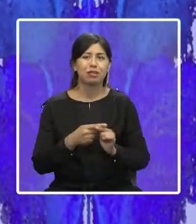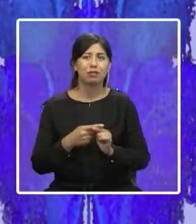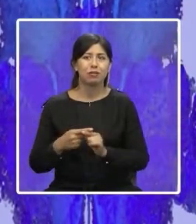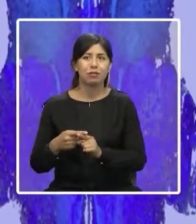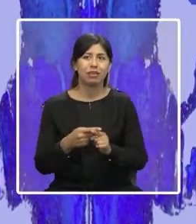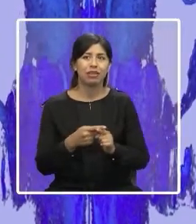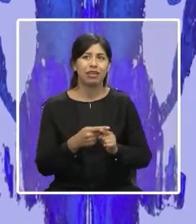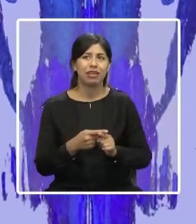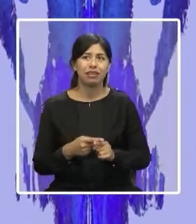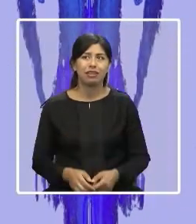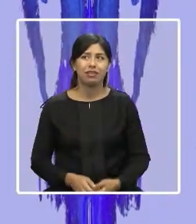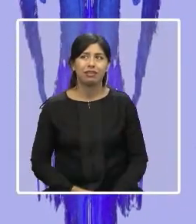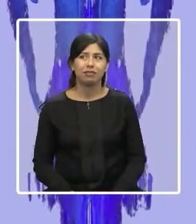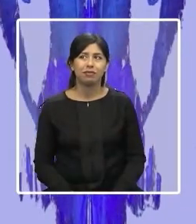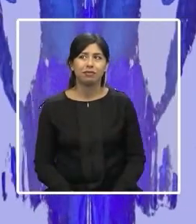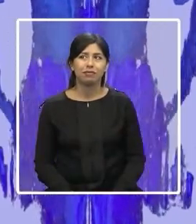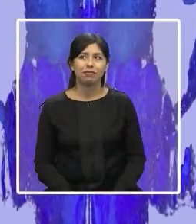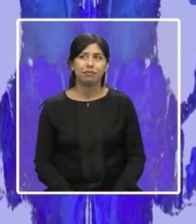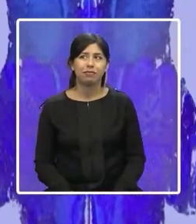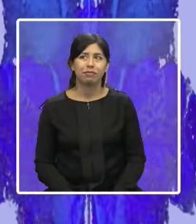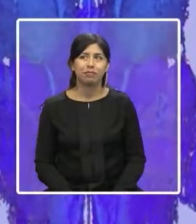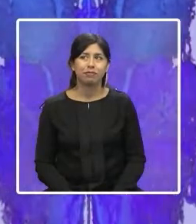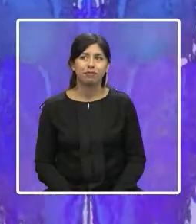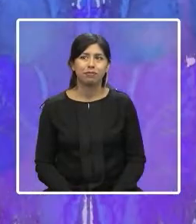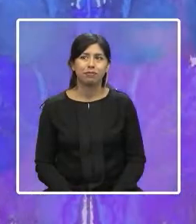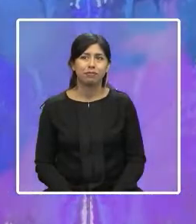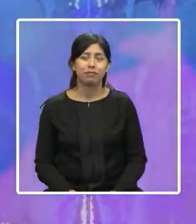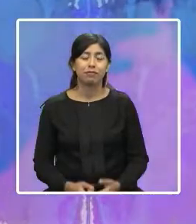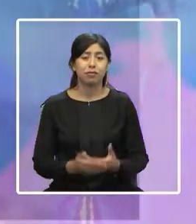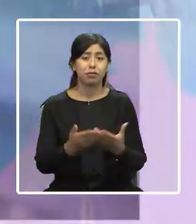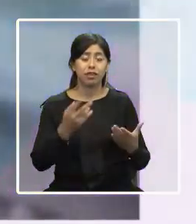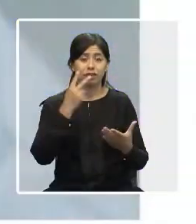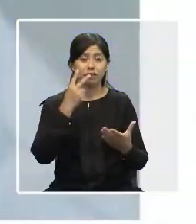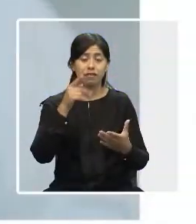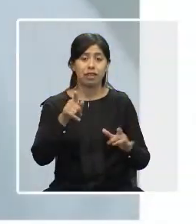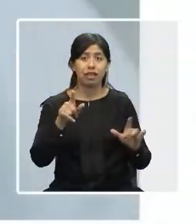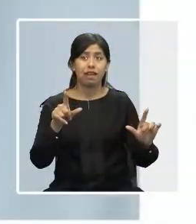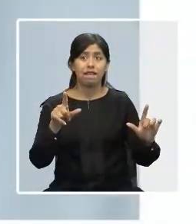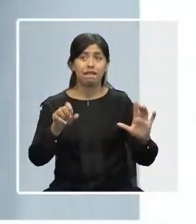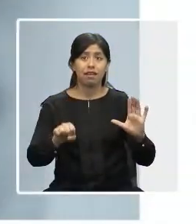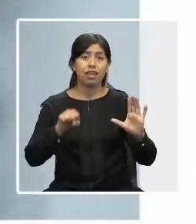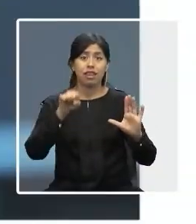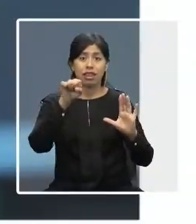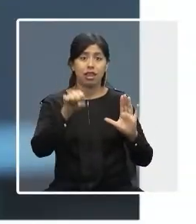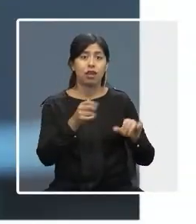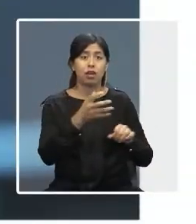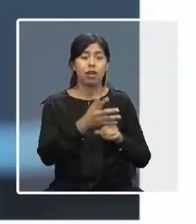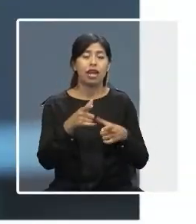It's in Japan, as you see. ねえ、起きてってば。